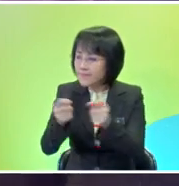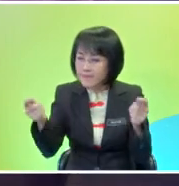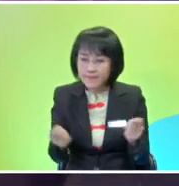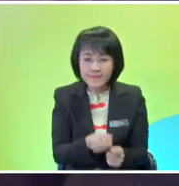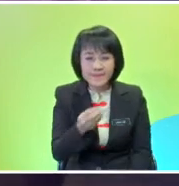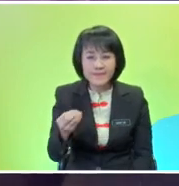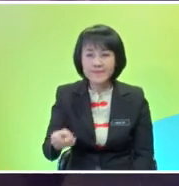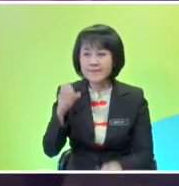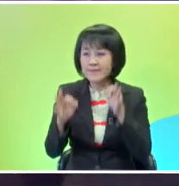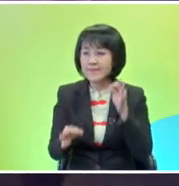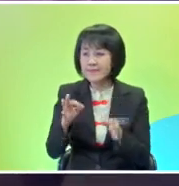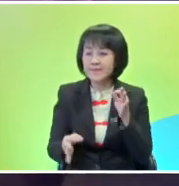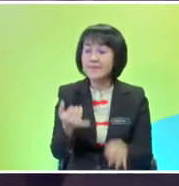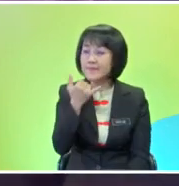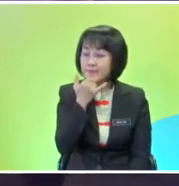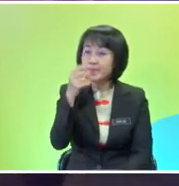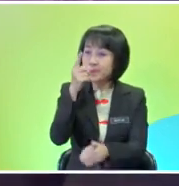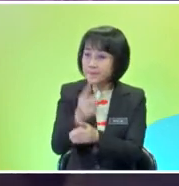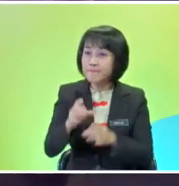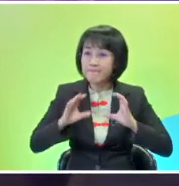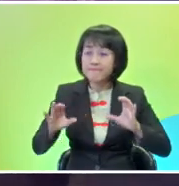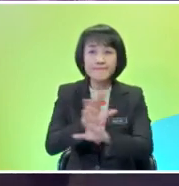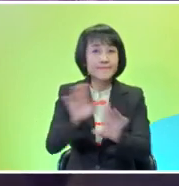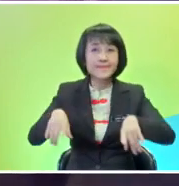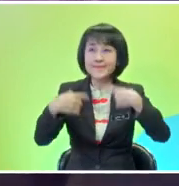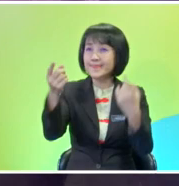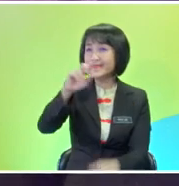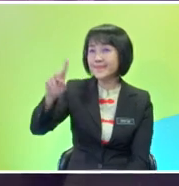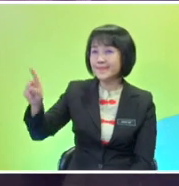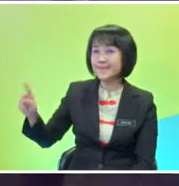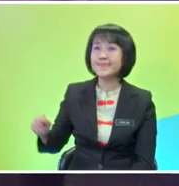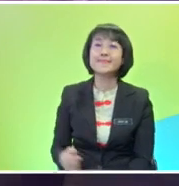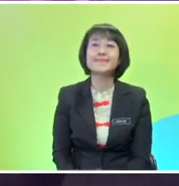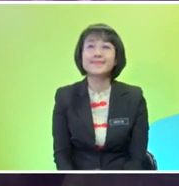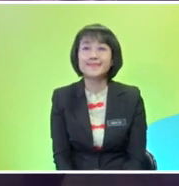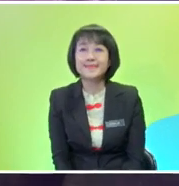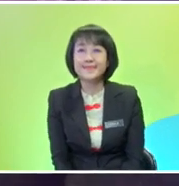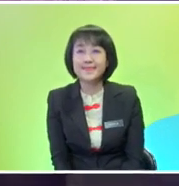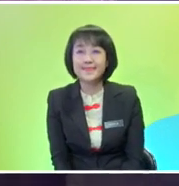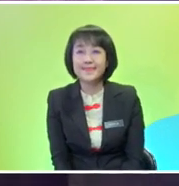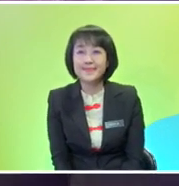tak betul pergi betulkan cepat-cepat okey jangan k mana hanya di slot prasekolah Didik TV